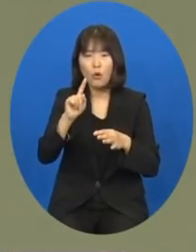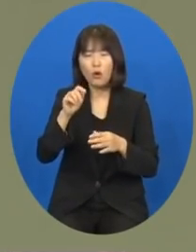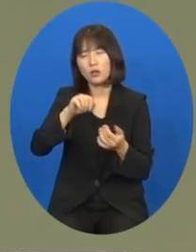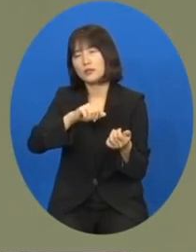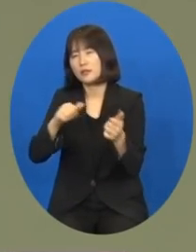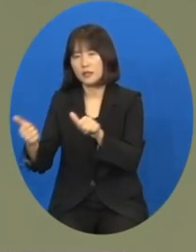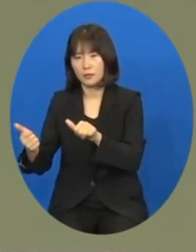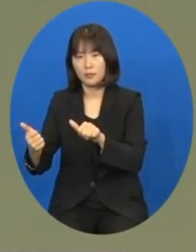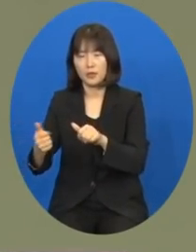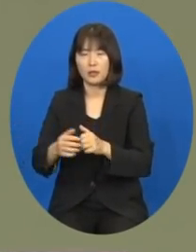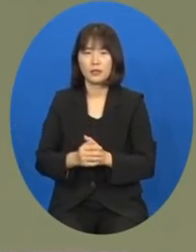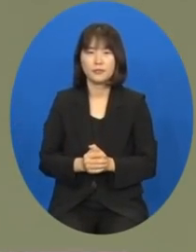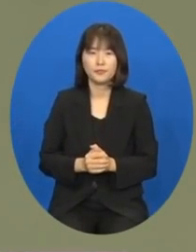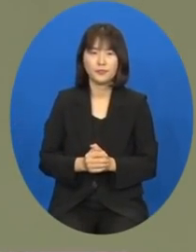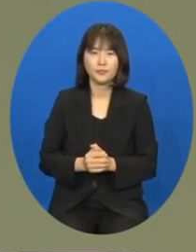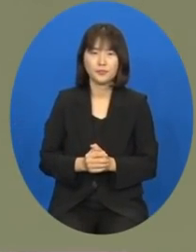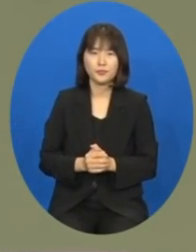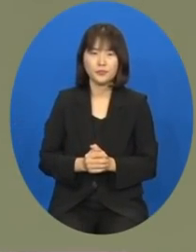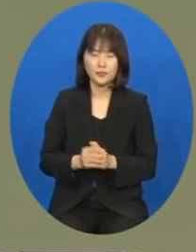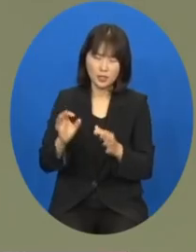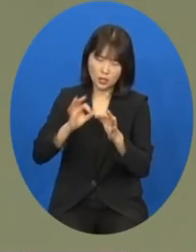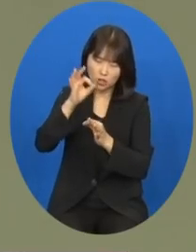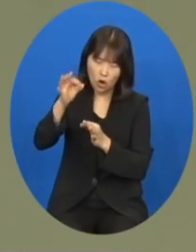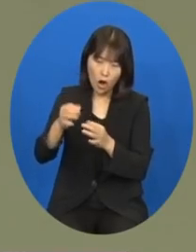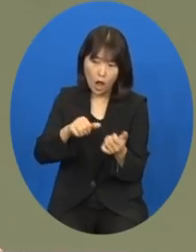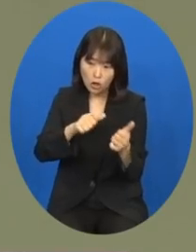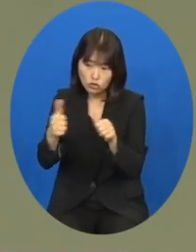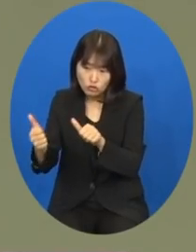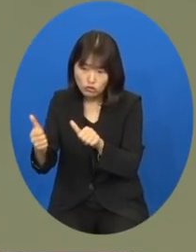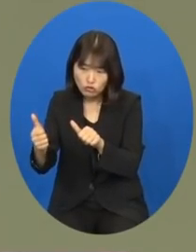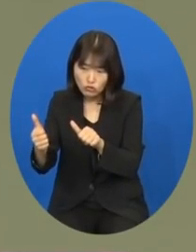것이 다른 게 아닙니다 욕심 의미다